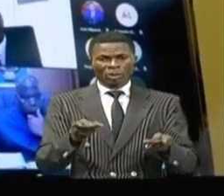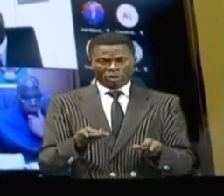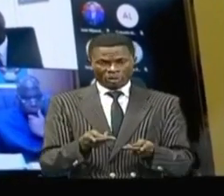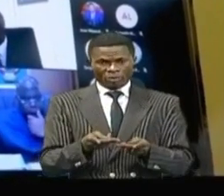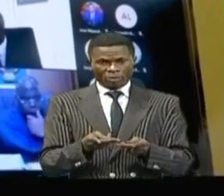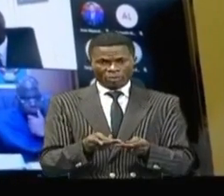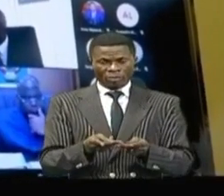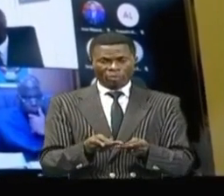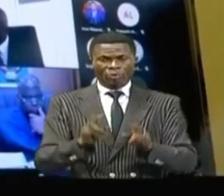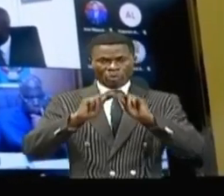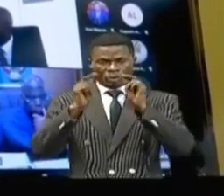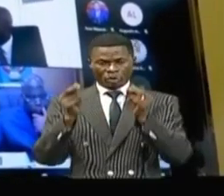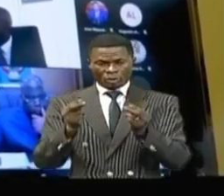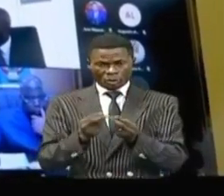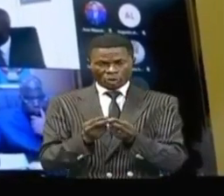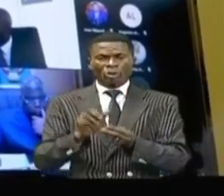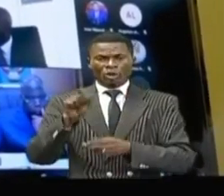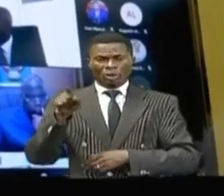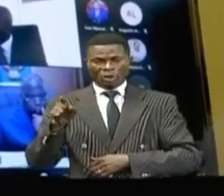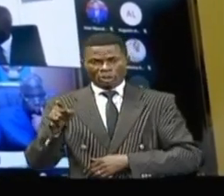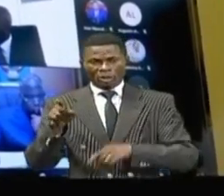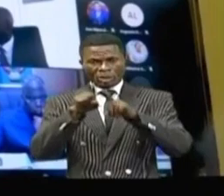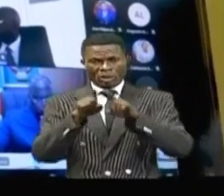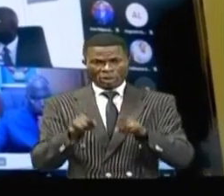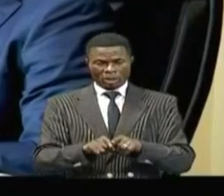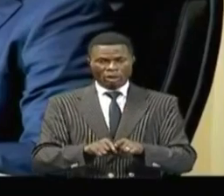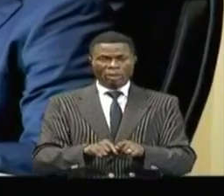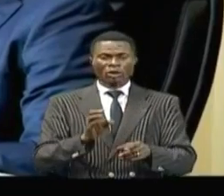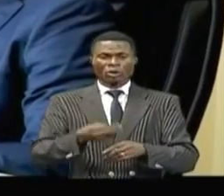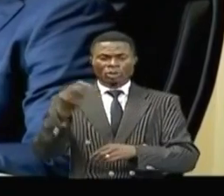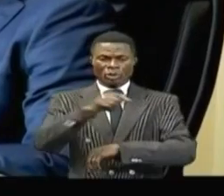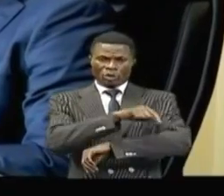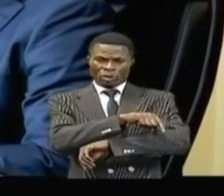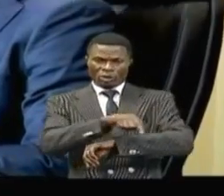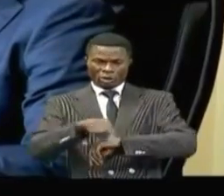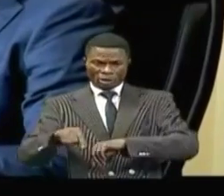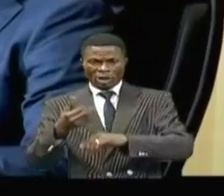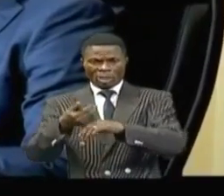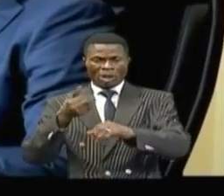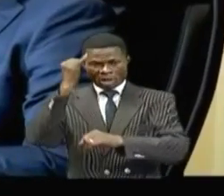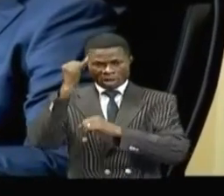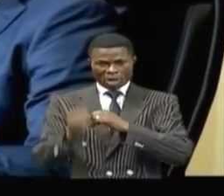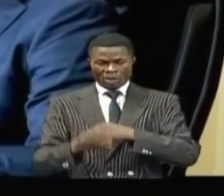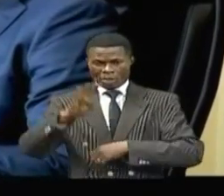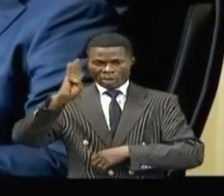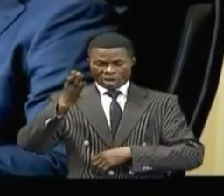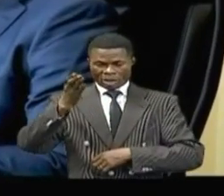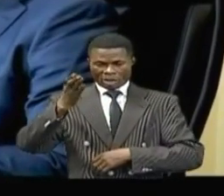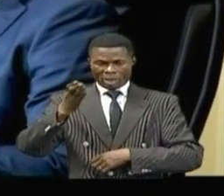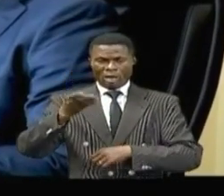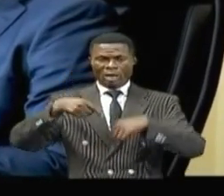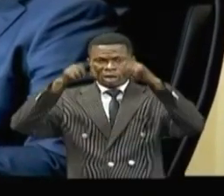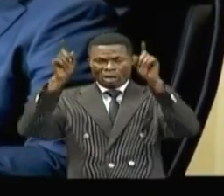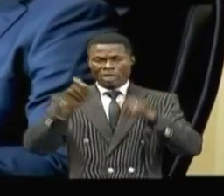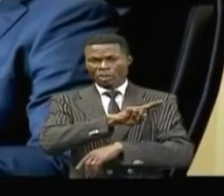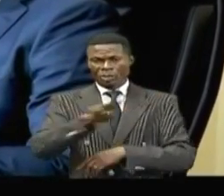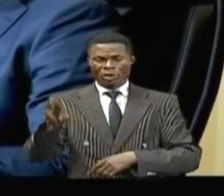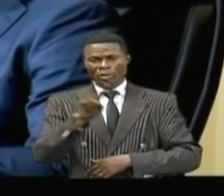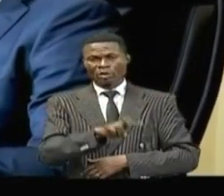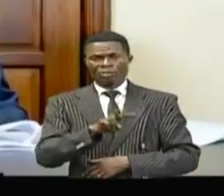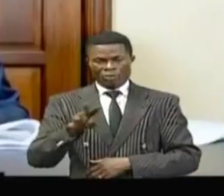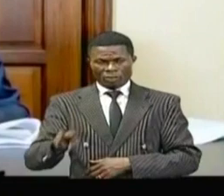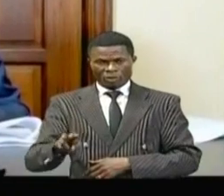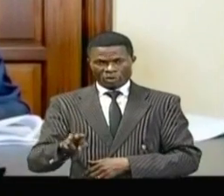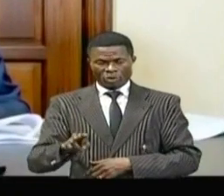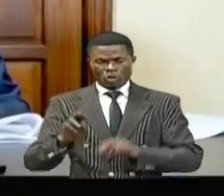la composante e-government et de l'e-administration avant la fin du quatrième trimestre de l'année 2022.